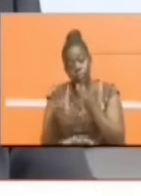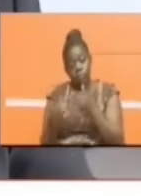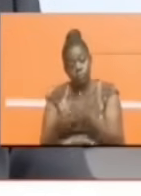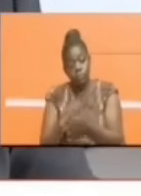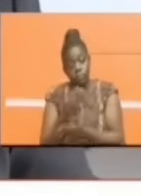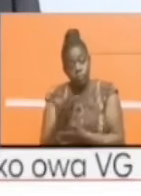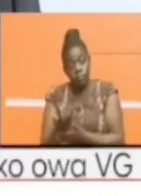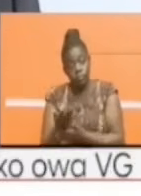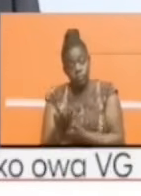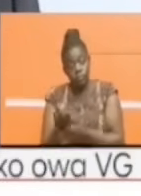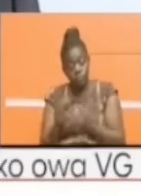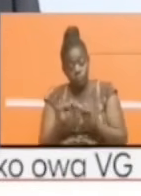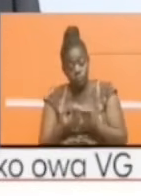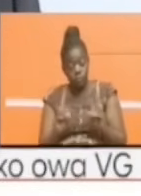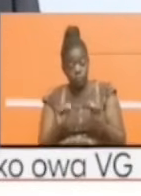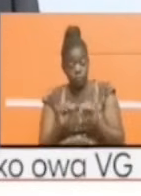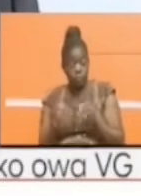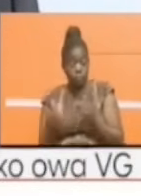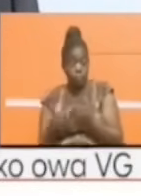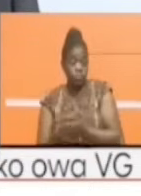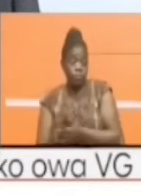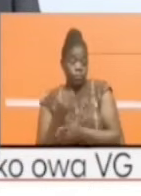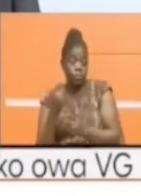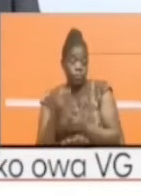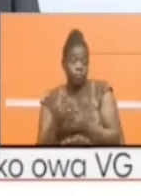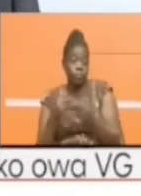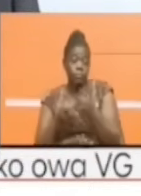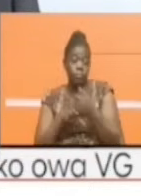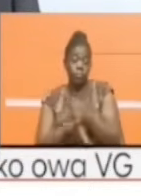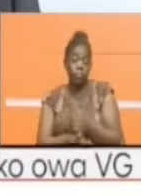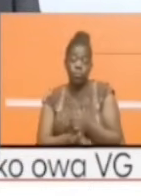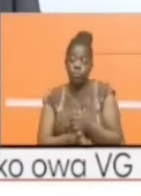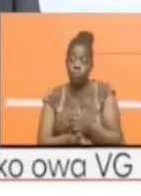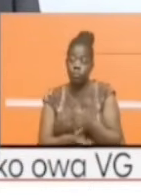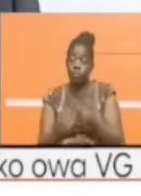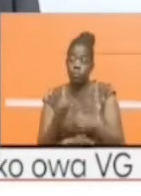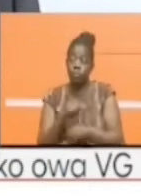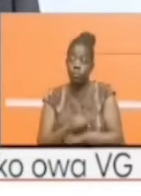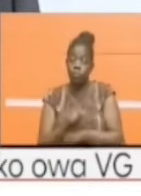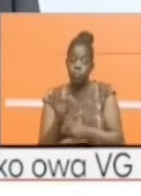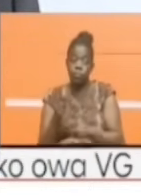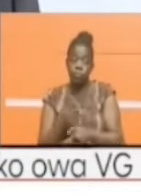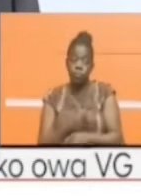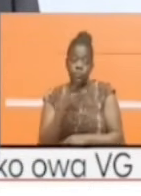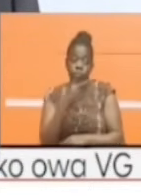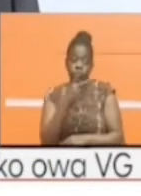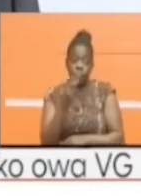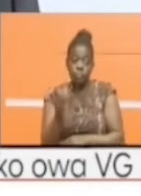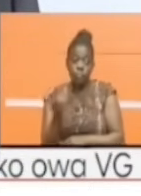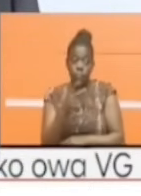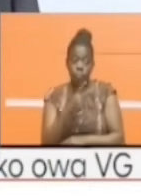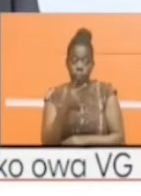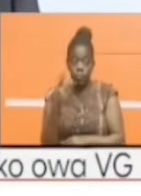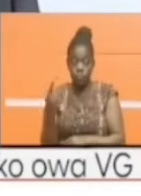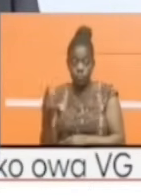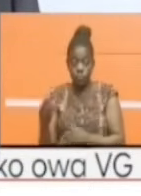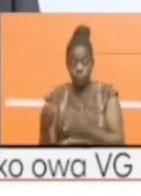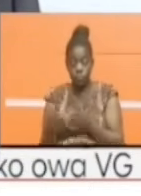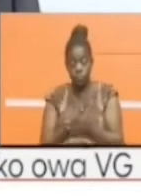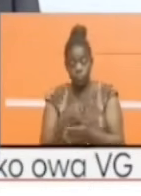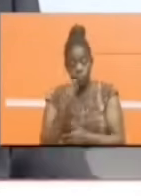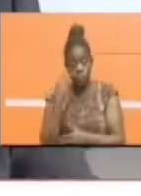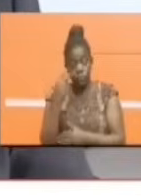okusoma ensomesa empya ku baana aba secondary school okuva ku 2021 New Vision